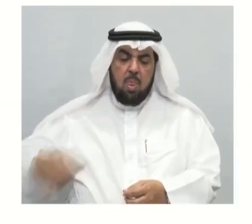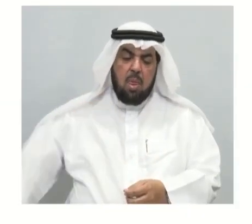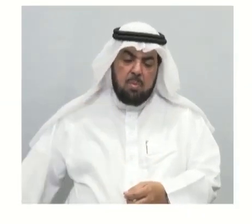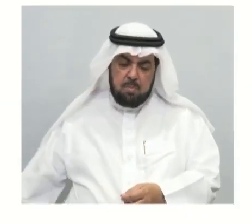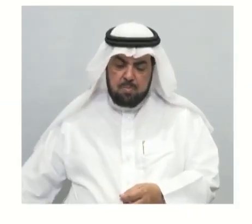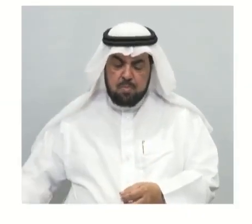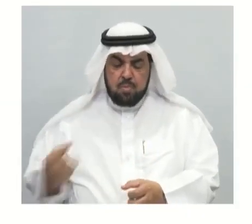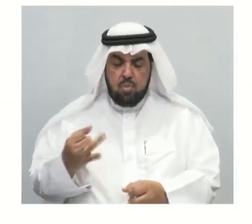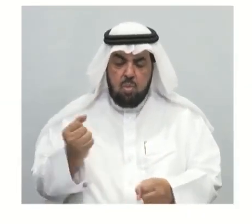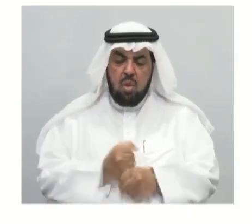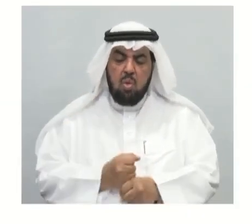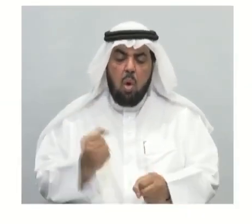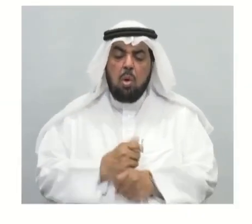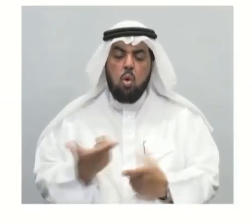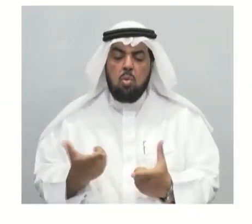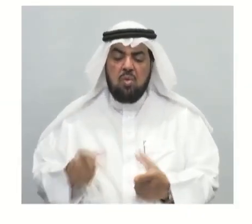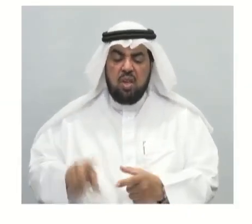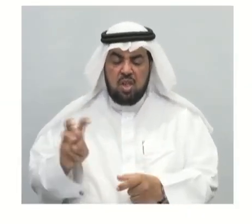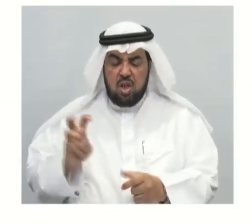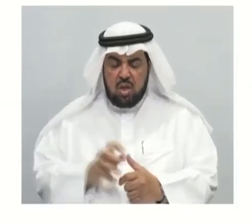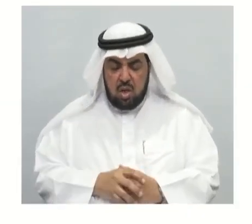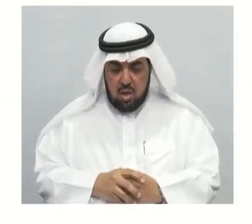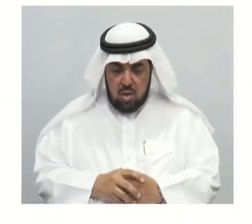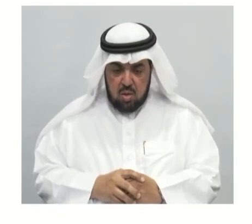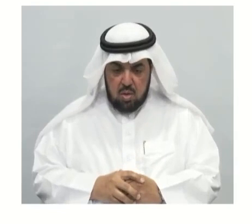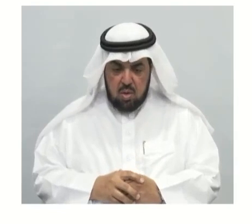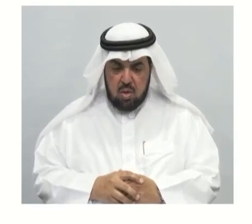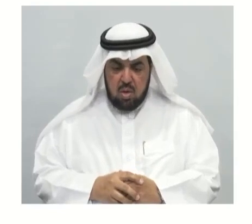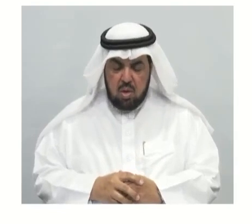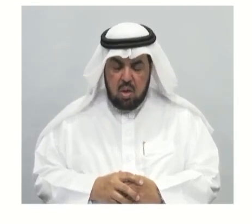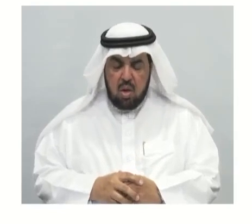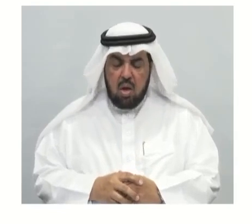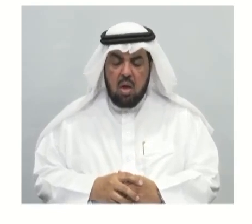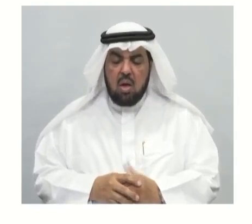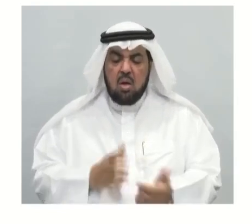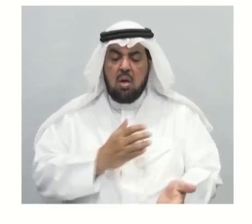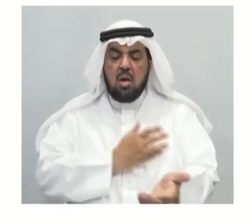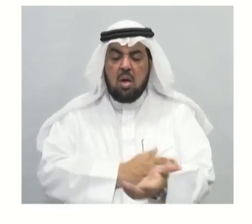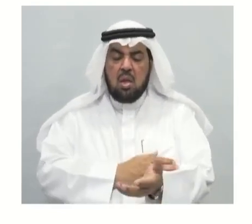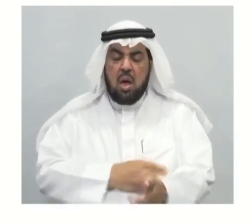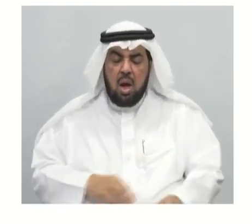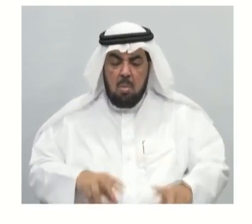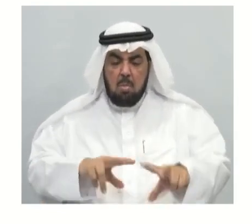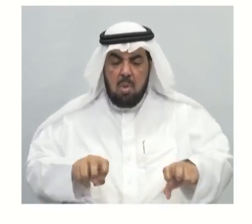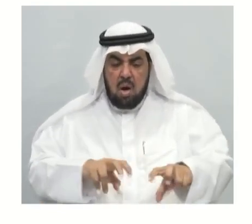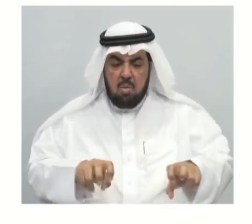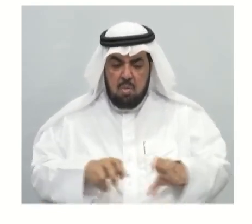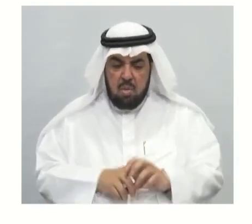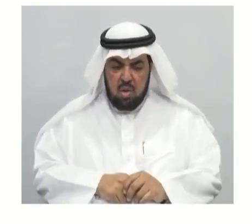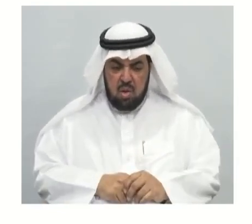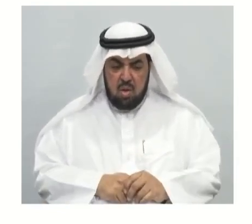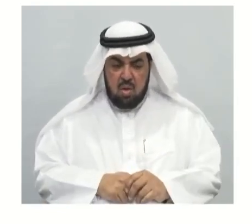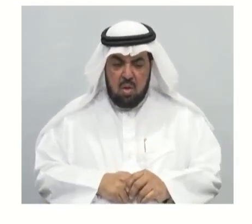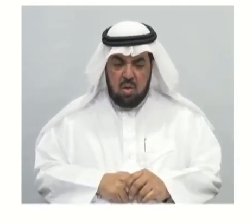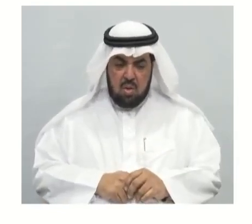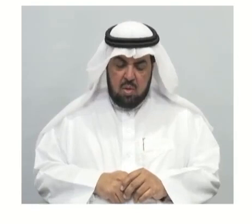هي معلومات عن عدد الموظفين وادوارهم في الشركه النقطه الثانيه هو النوع الثاني من التقارير التقارير